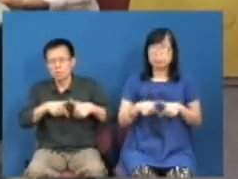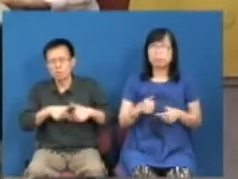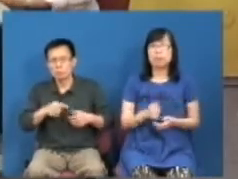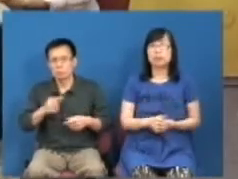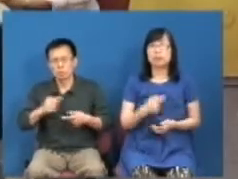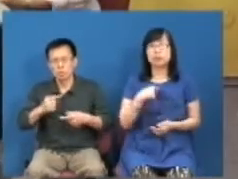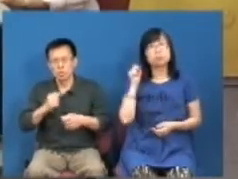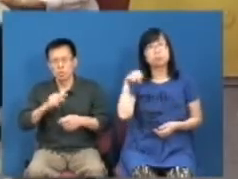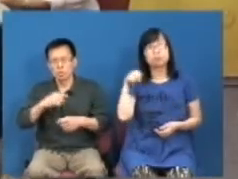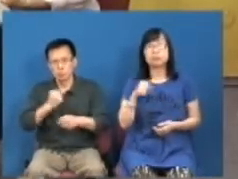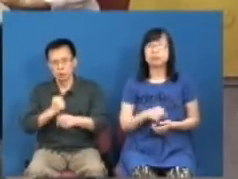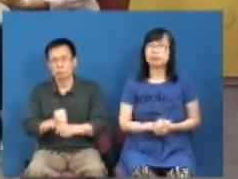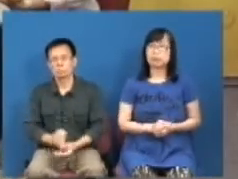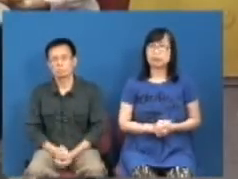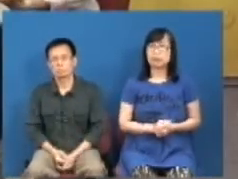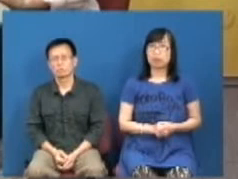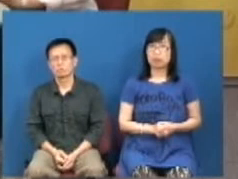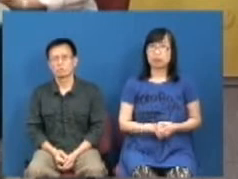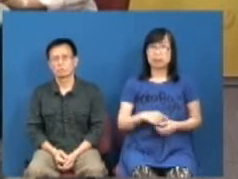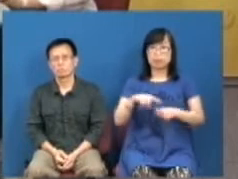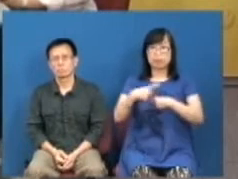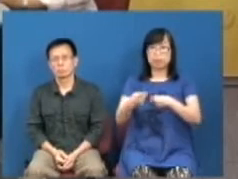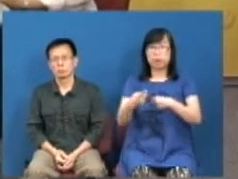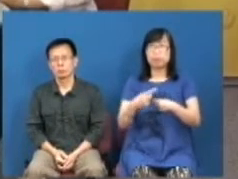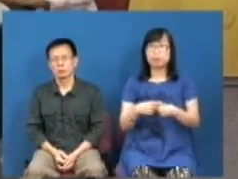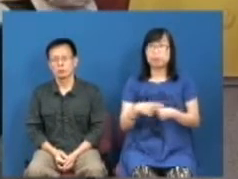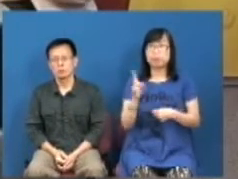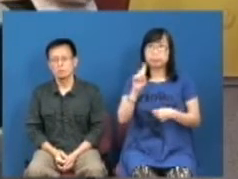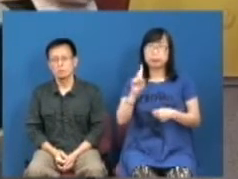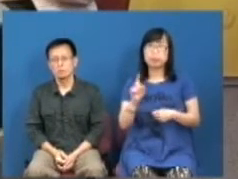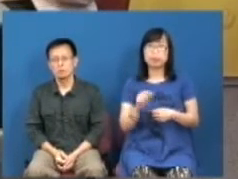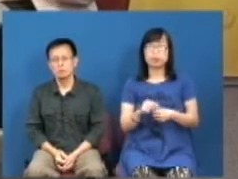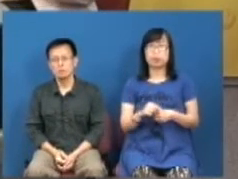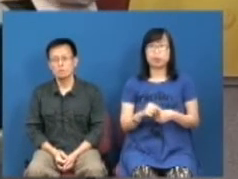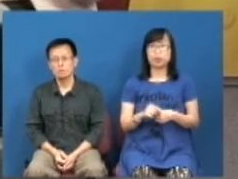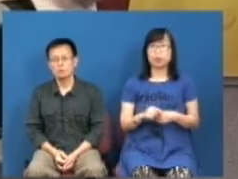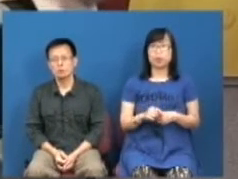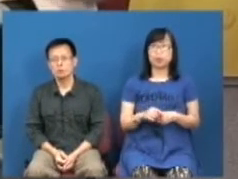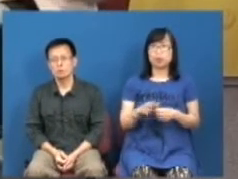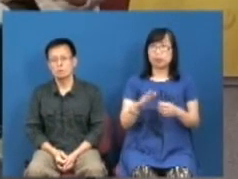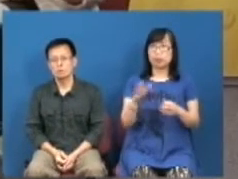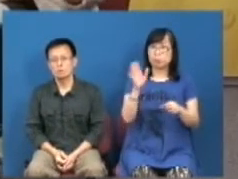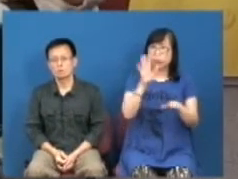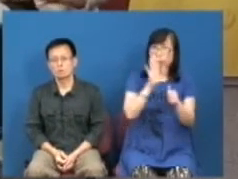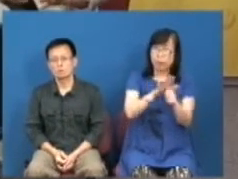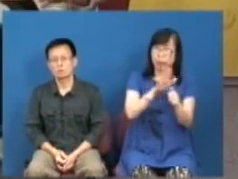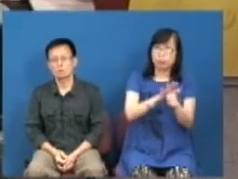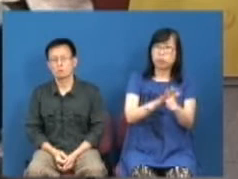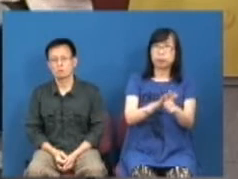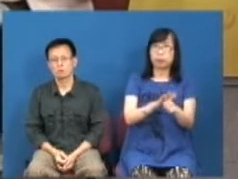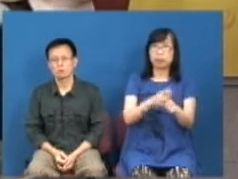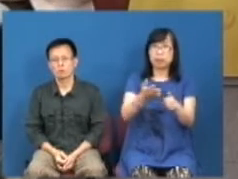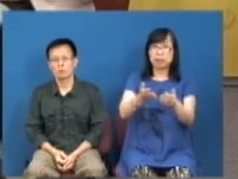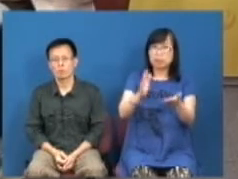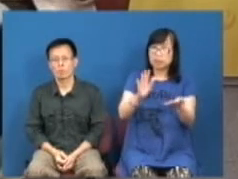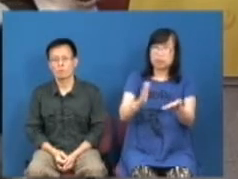㗎，我同意㗎。咁所以呢樣嘢另一方面咧，就係點樣去能夠再喺除咗你話保護一啲過百年